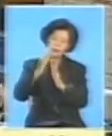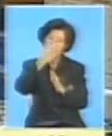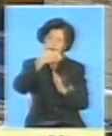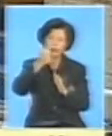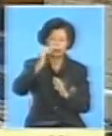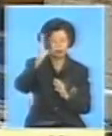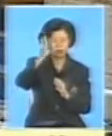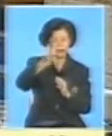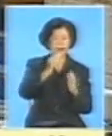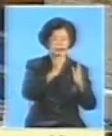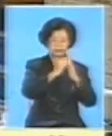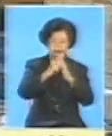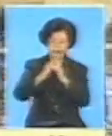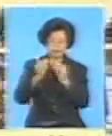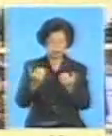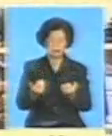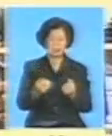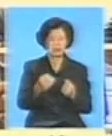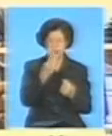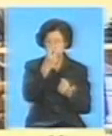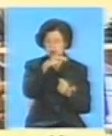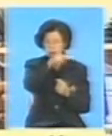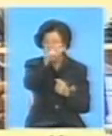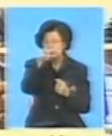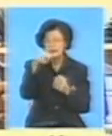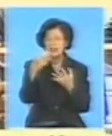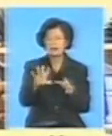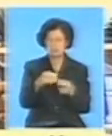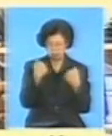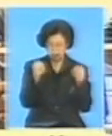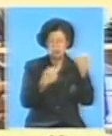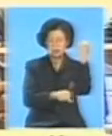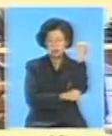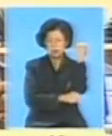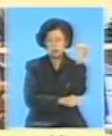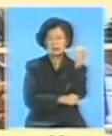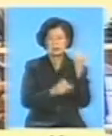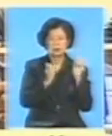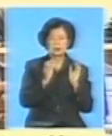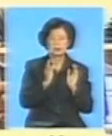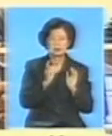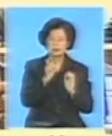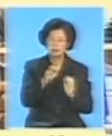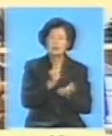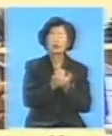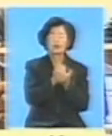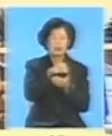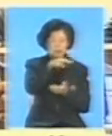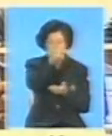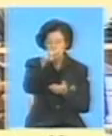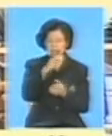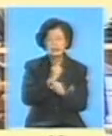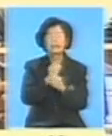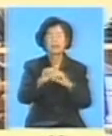บ้านเมืองเหมือนกันวันนี้ถ้าท่านดูแล้วมันก็ทรุดโทรมบางงานก็คนจนคนมีรายได้น้อยอยู่ก็ต้องดูแลเขาจะทำยังไงเราจะมี